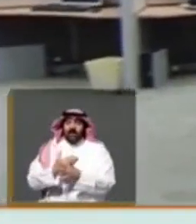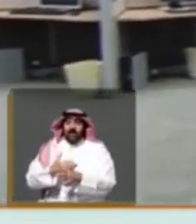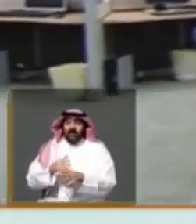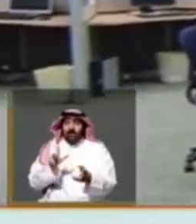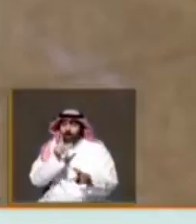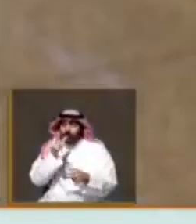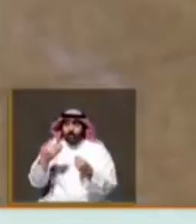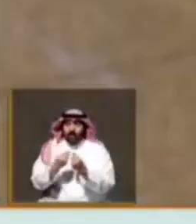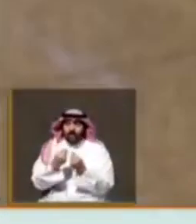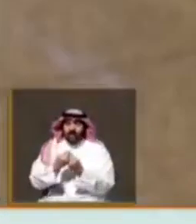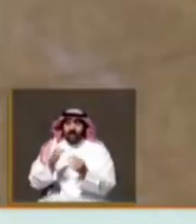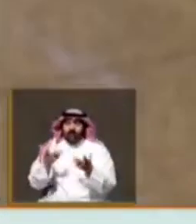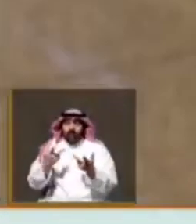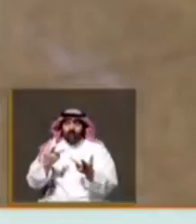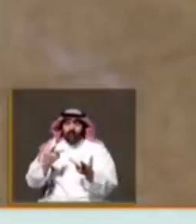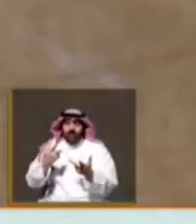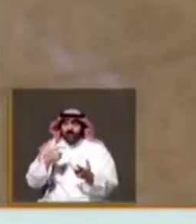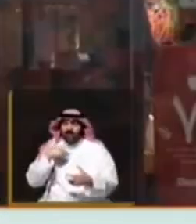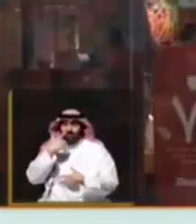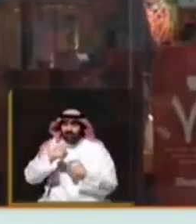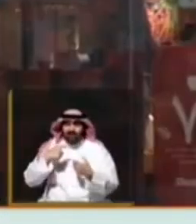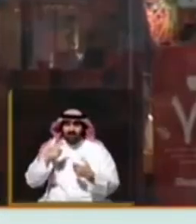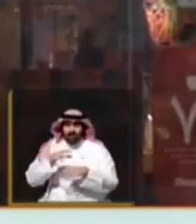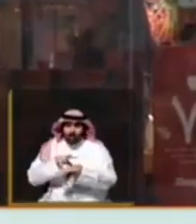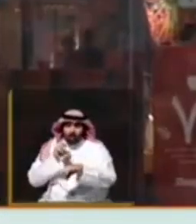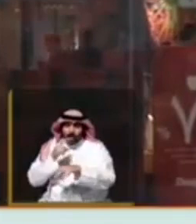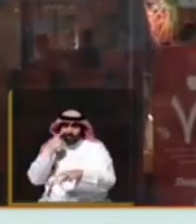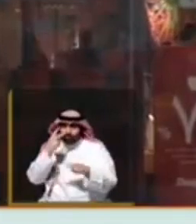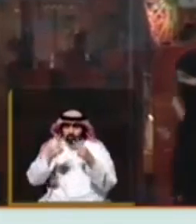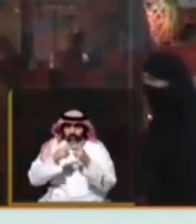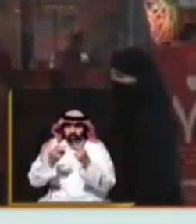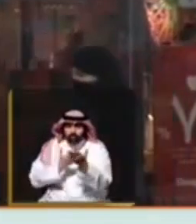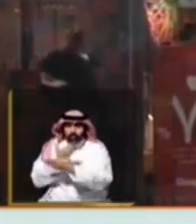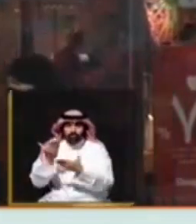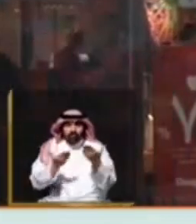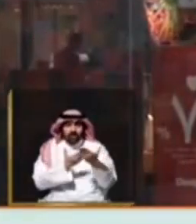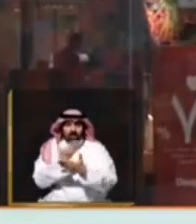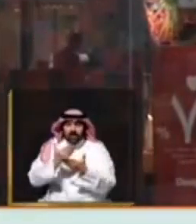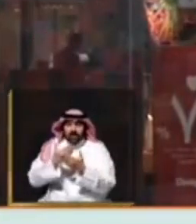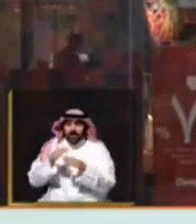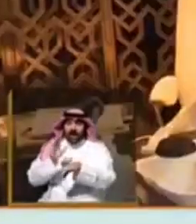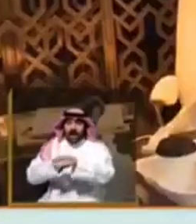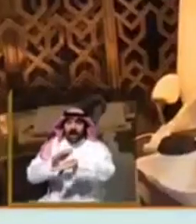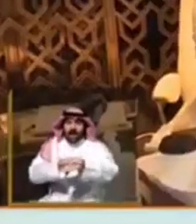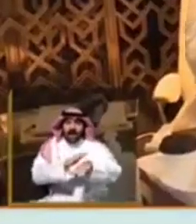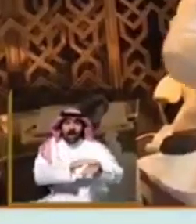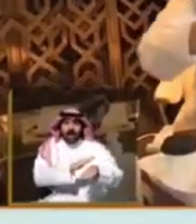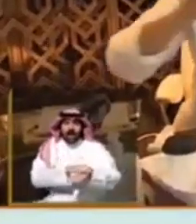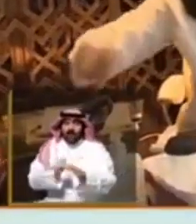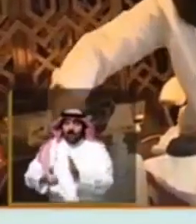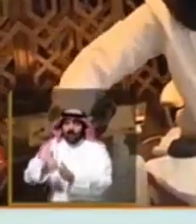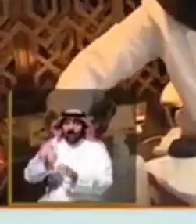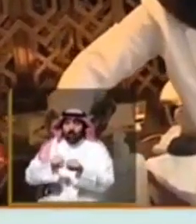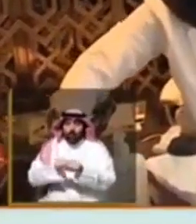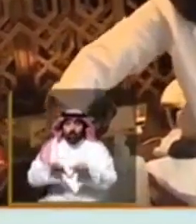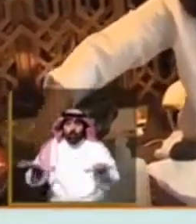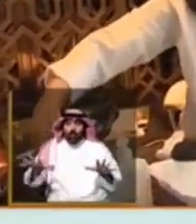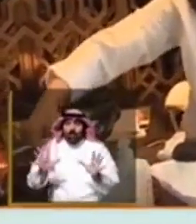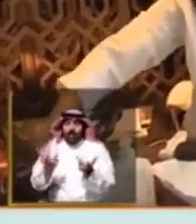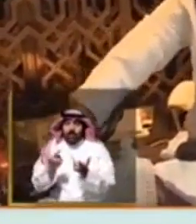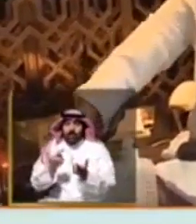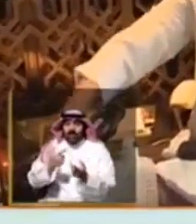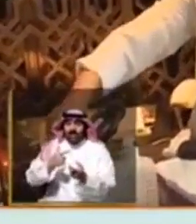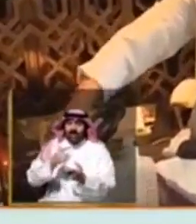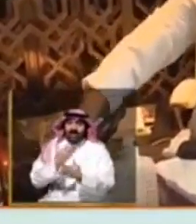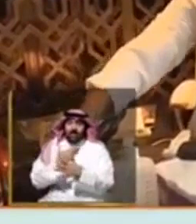موعد للكشف عن أعراض كورونا. وتأتي هذه الخطوة تواصلا للحملة التوعوية بفيروس كورونا التي أطلقتها الصحة تزامنا